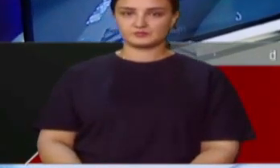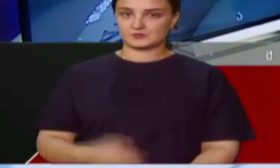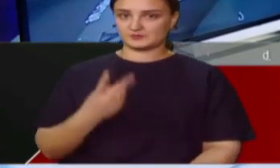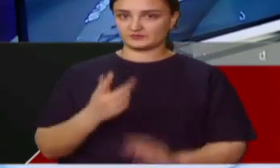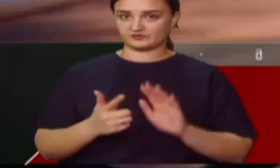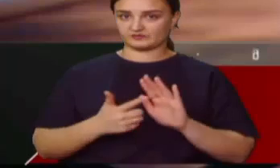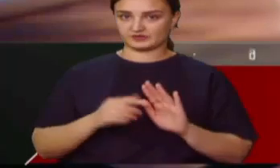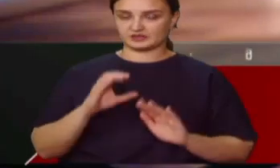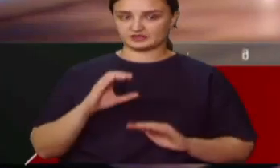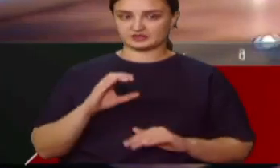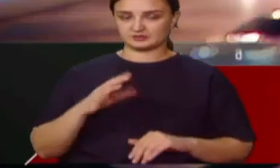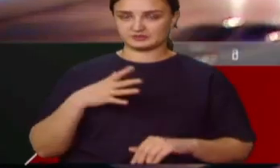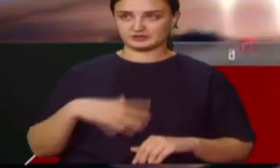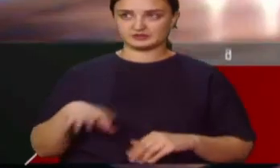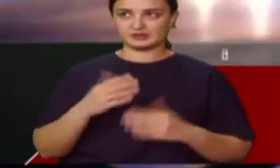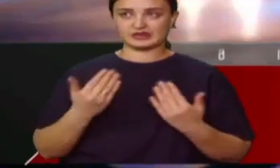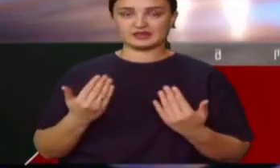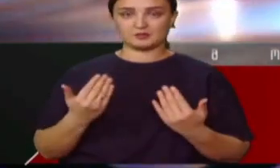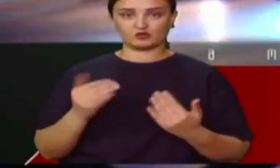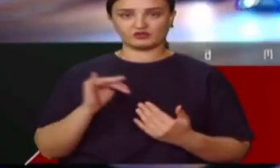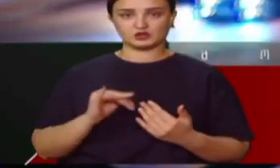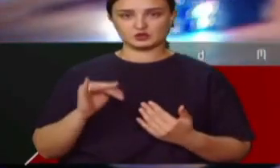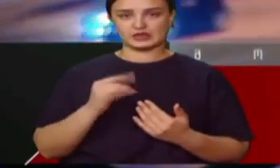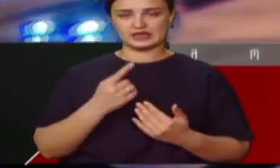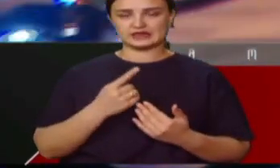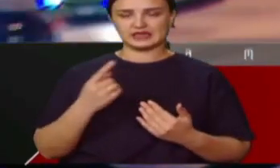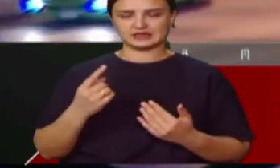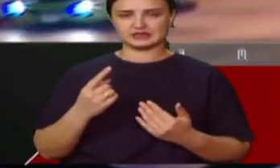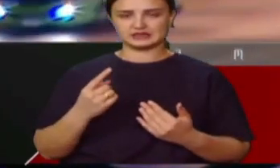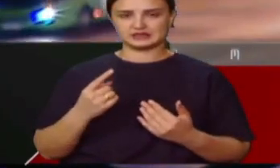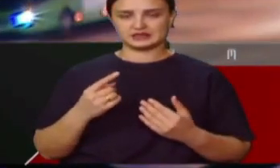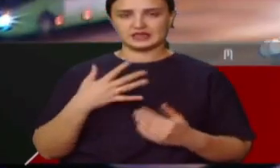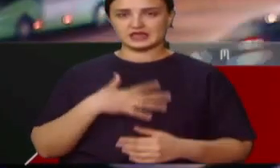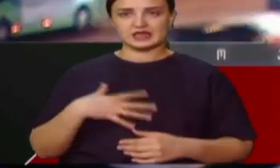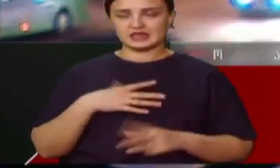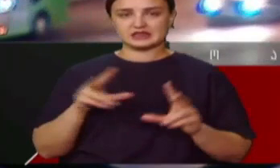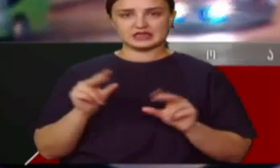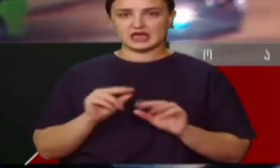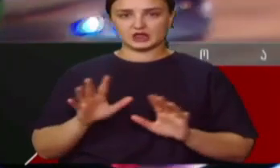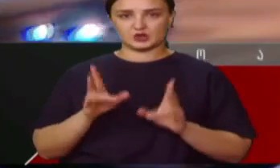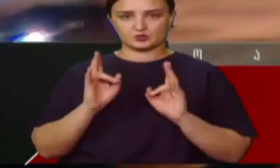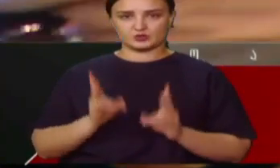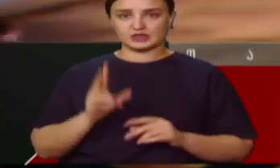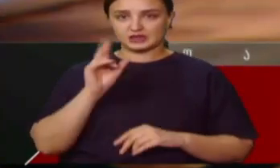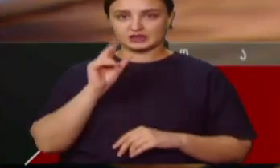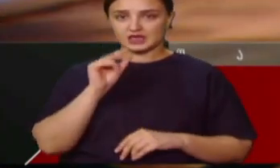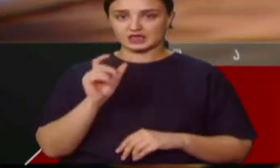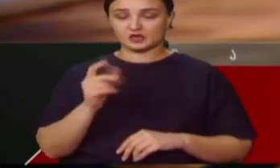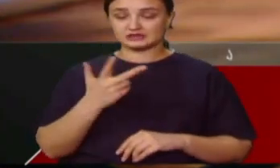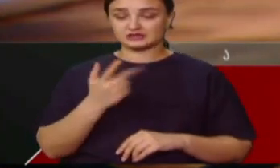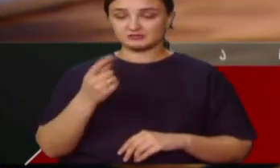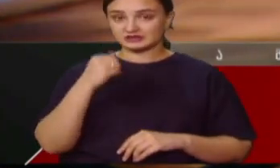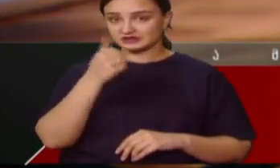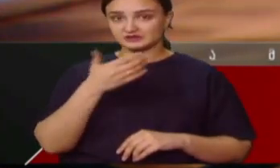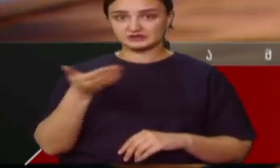27 სექტემბერი საქართველოს თანამედროვე ისტორიაში ერთ-ერთი ყველაზე ტრაგიკული თარიღი არის. 31 წლის წინ